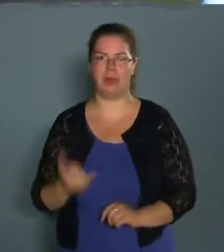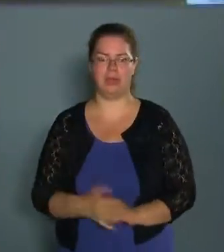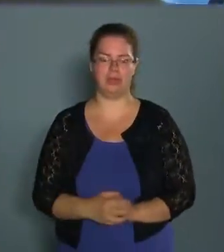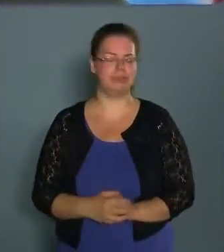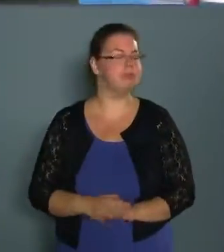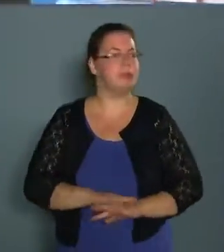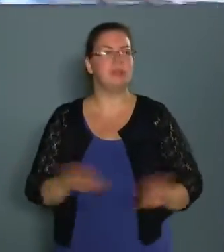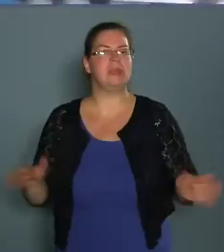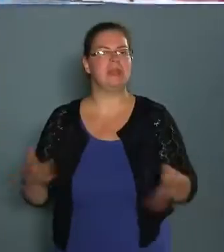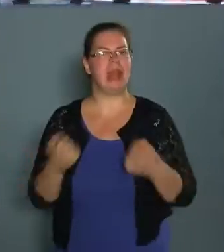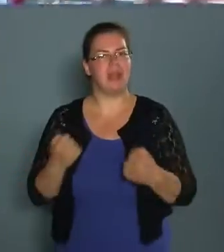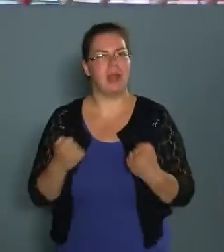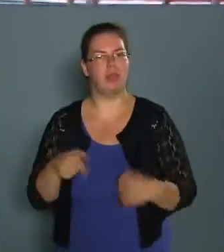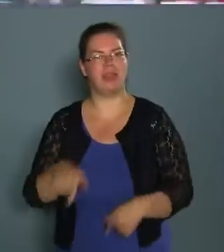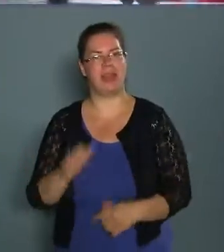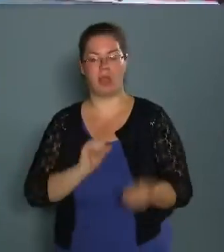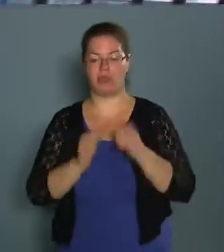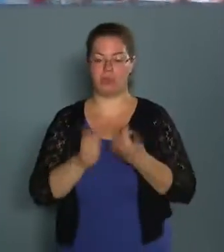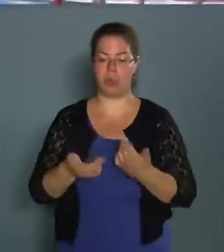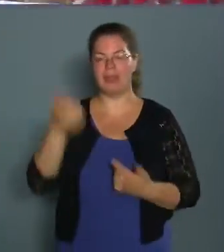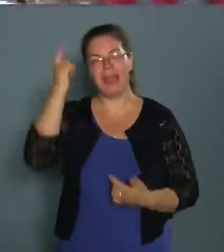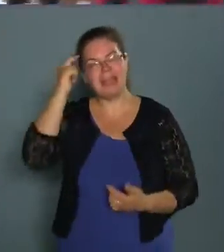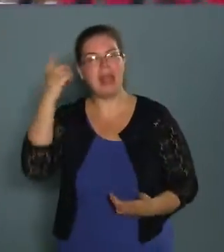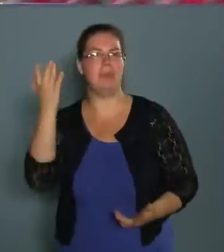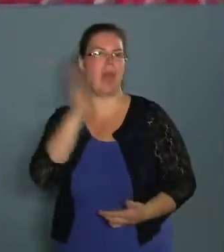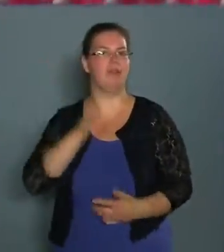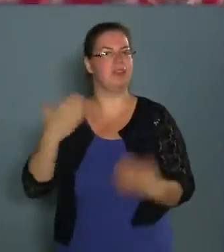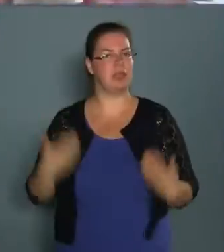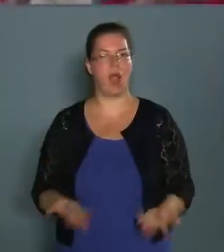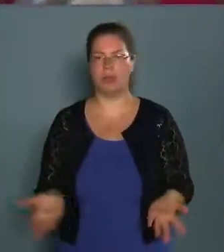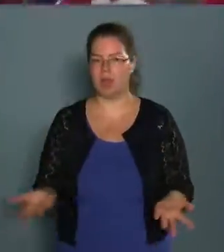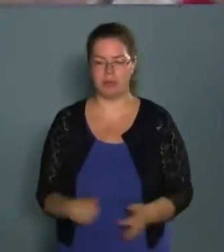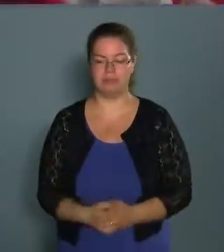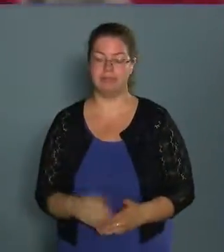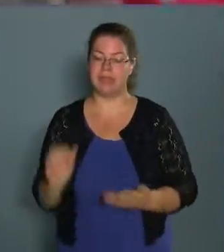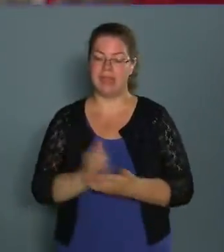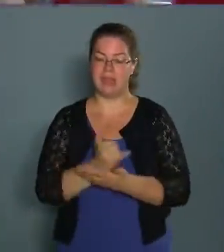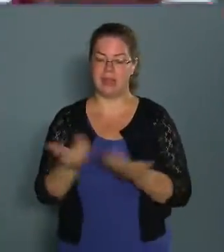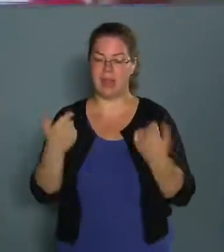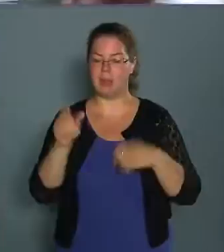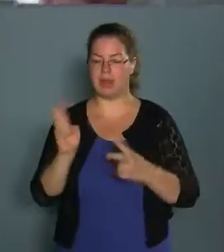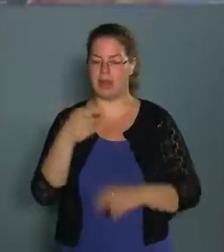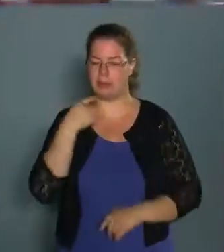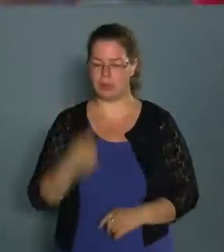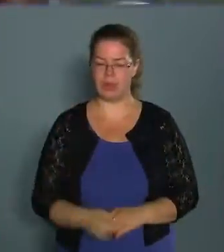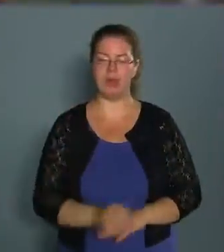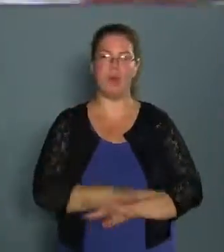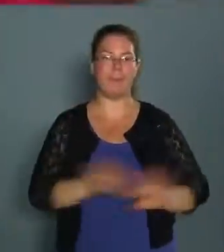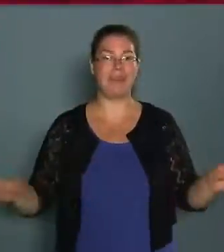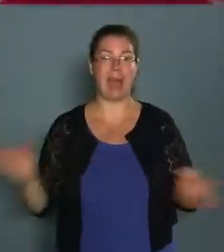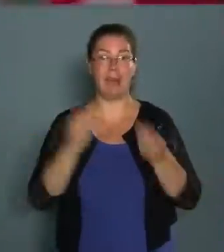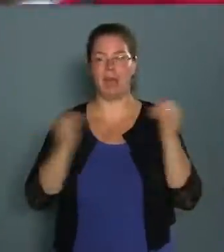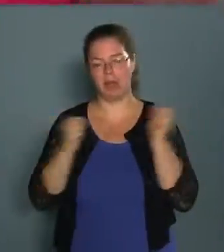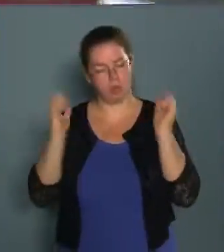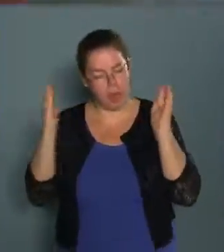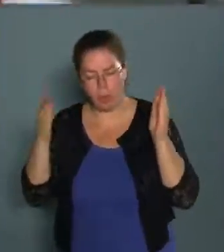is. Mi mindent erősít ez a sport, szellemileg, fizikailag? Igazából azt mondhatjuk, hogy mindent, hisz